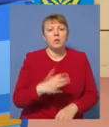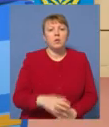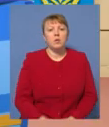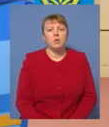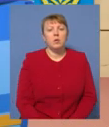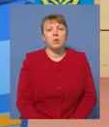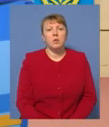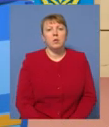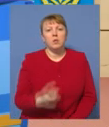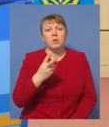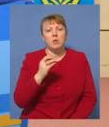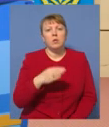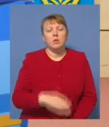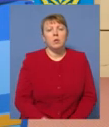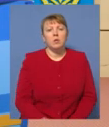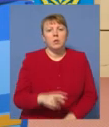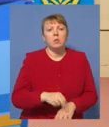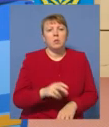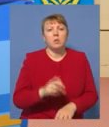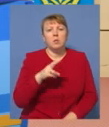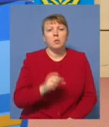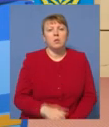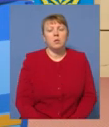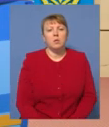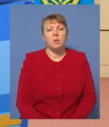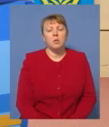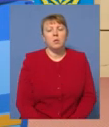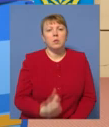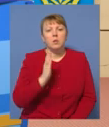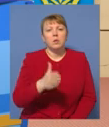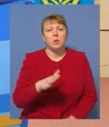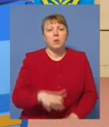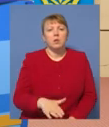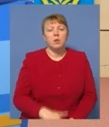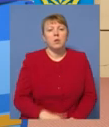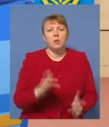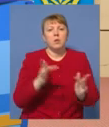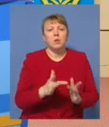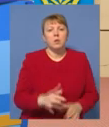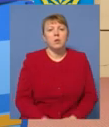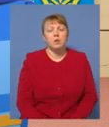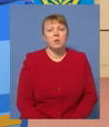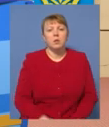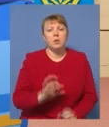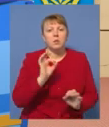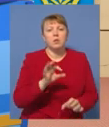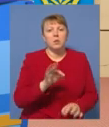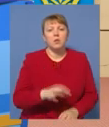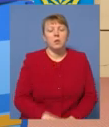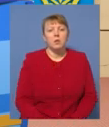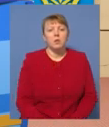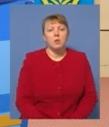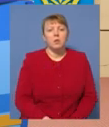проводил комитет уголовно-правовой статистики с выездом на местах и онлайн. Разъясняется